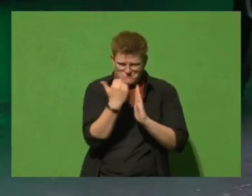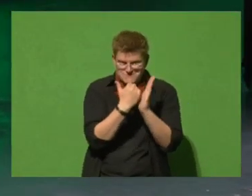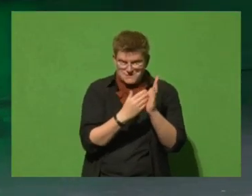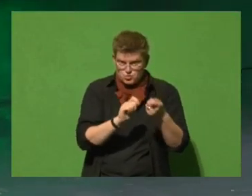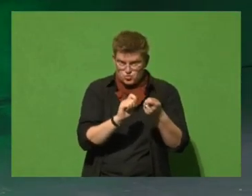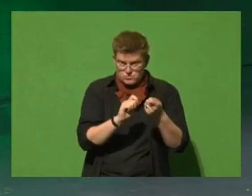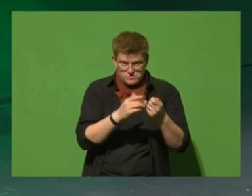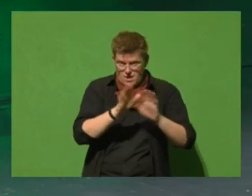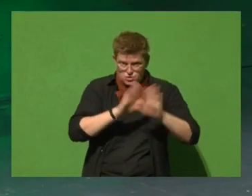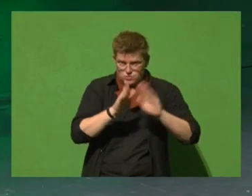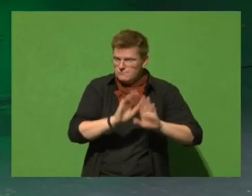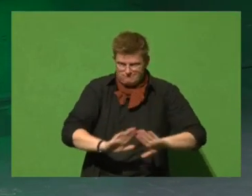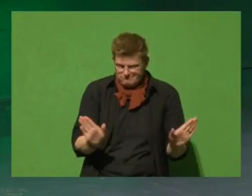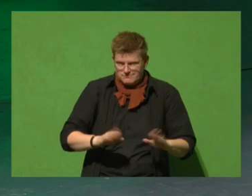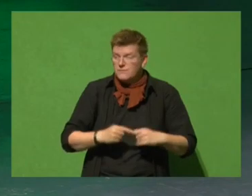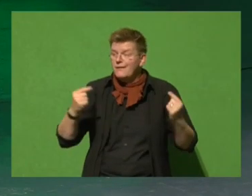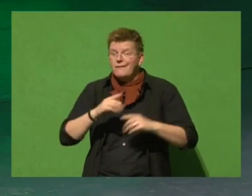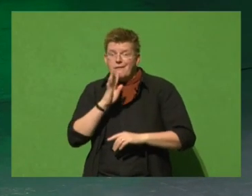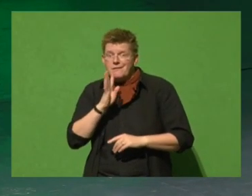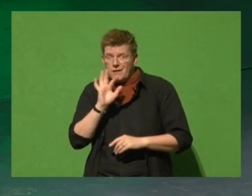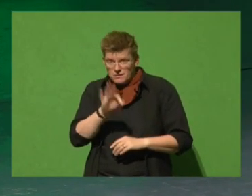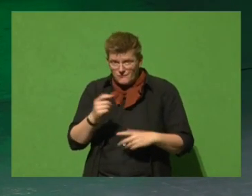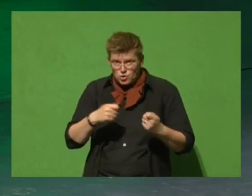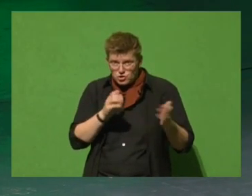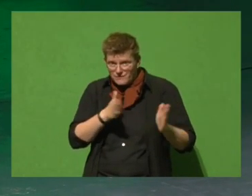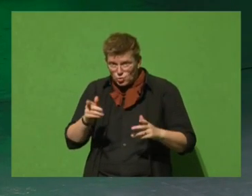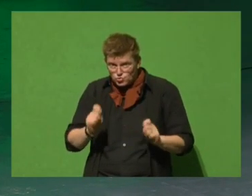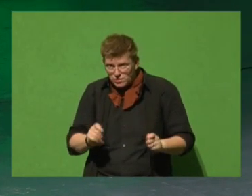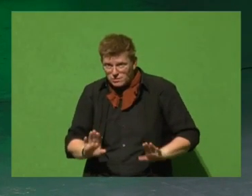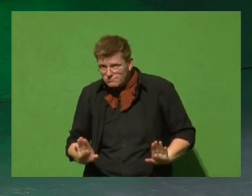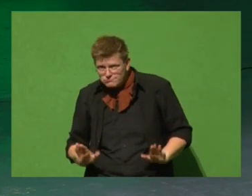ob es eine Gegenrede gegen diesen Geschäftsordnungsantrag gibt.